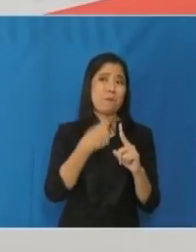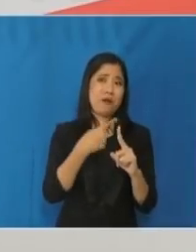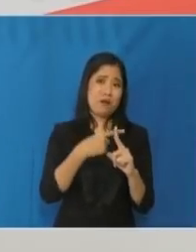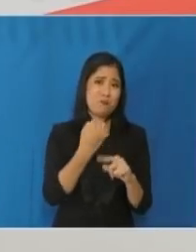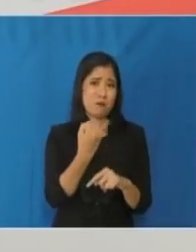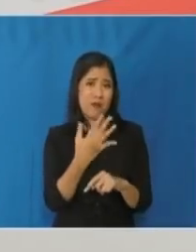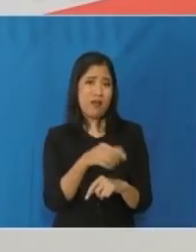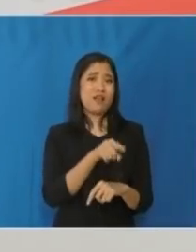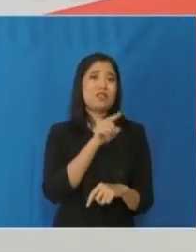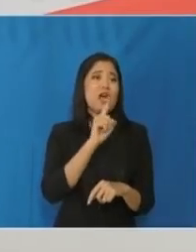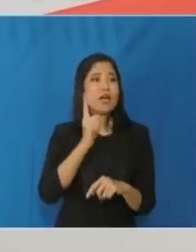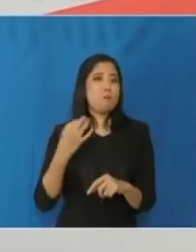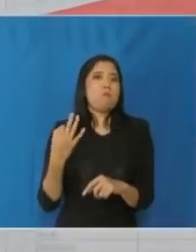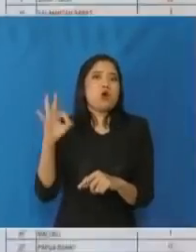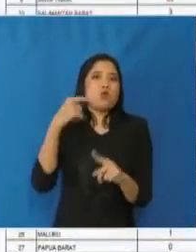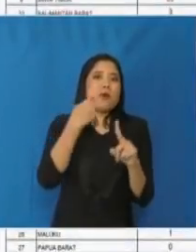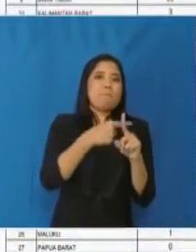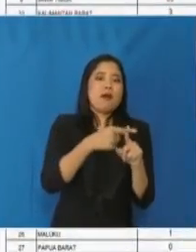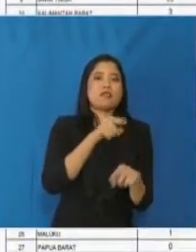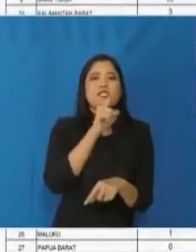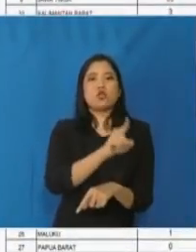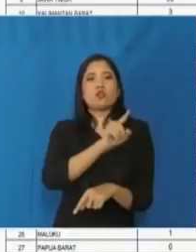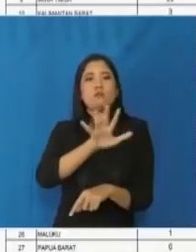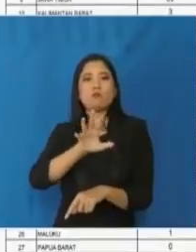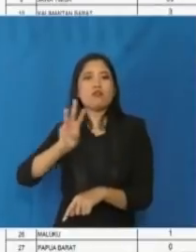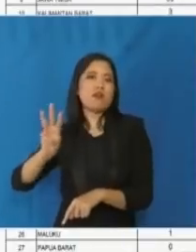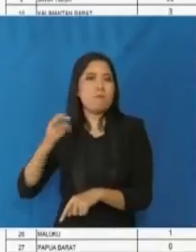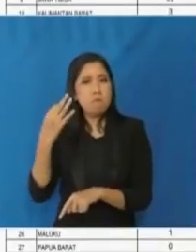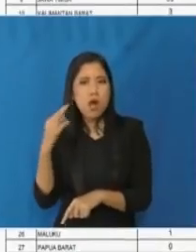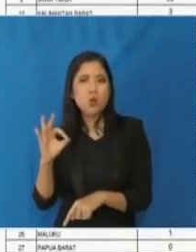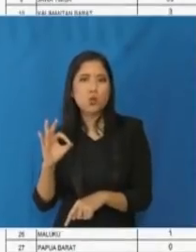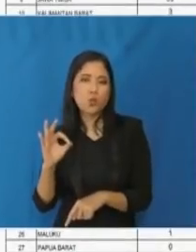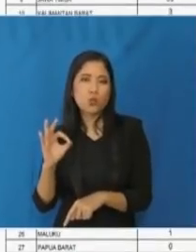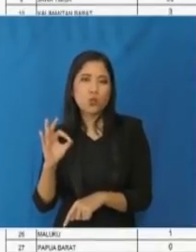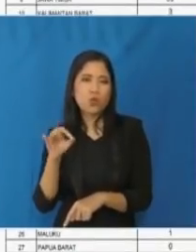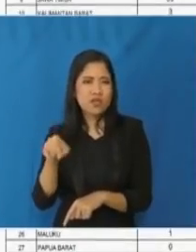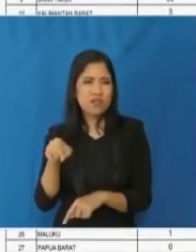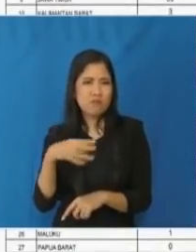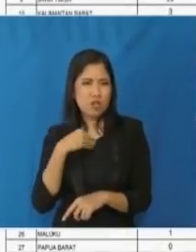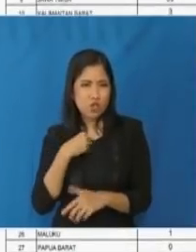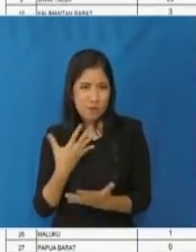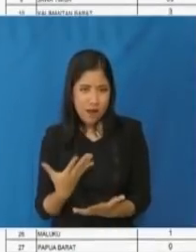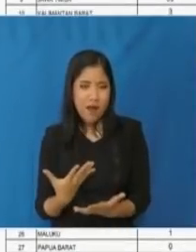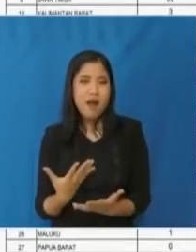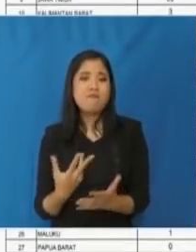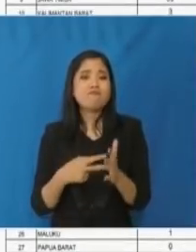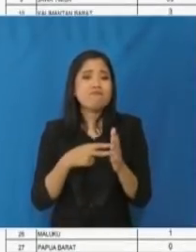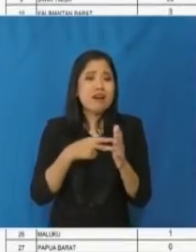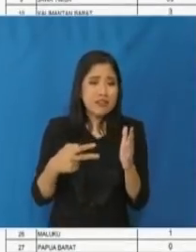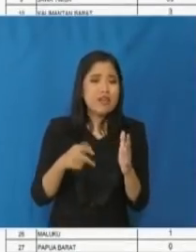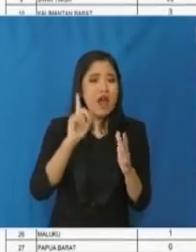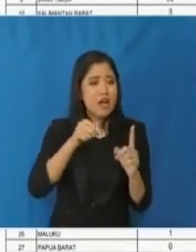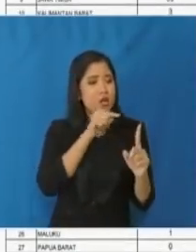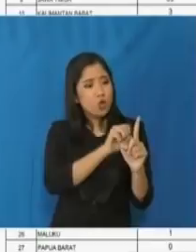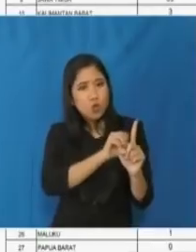153 kasus baru yang kita dapatkan sekali lagi ini menggambarkan bahwa masih ada penularan